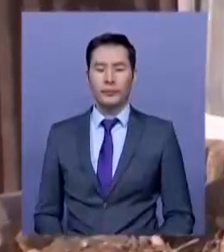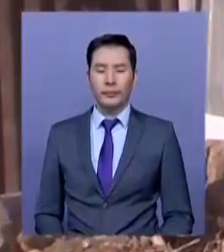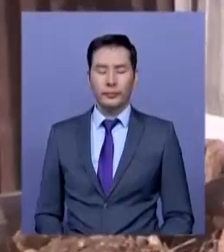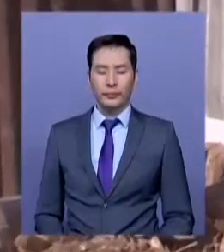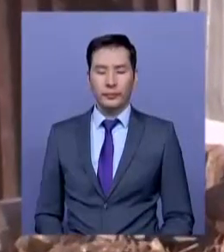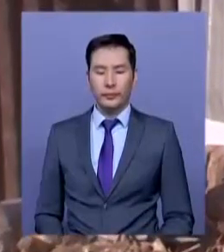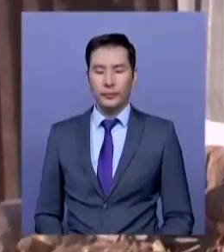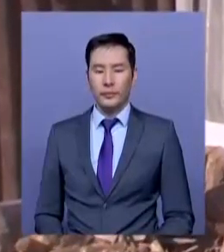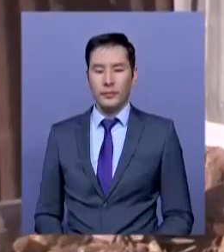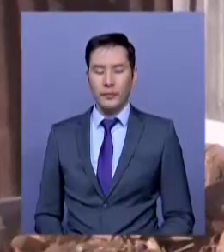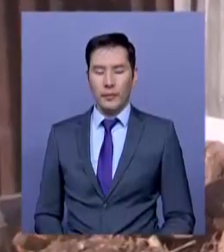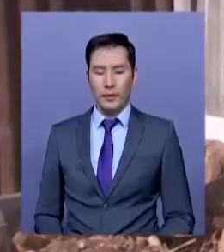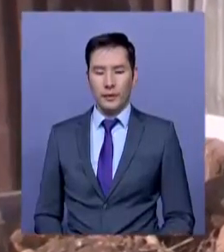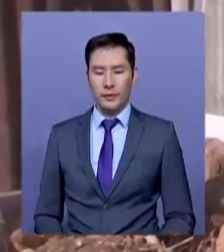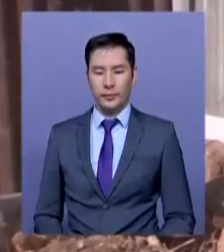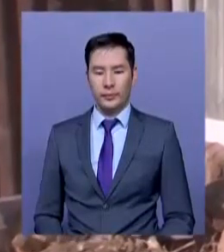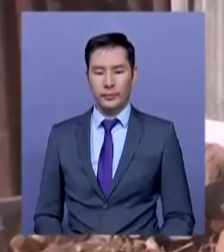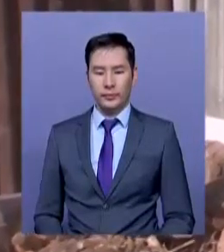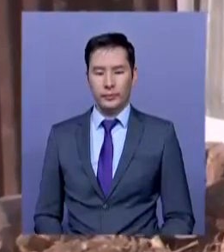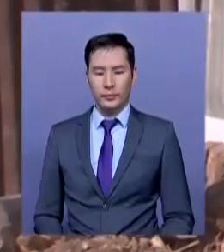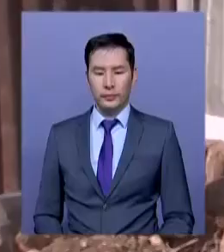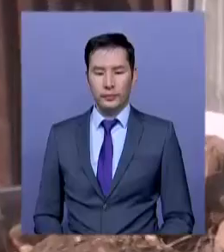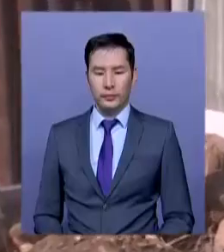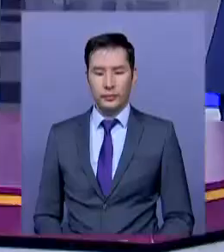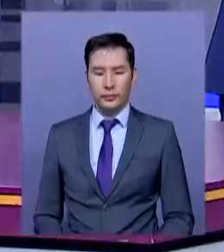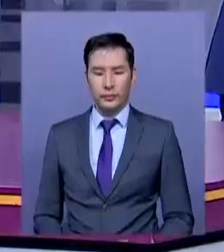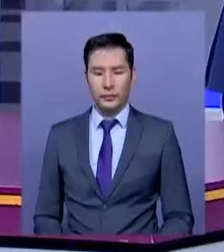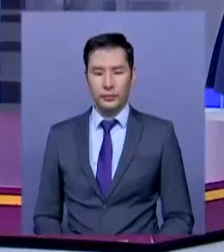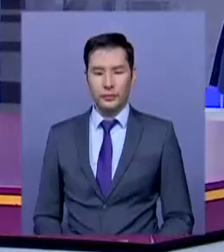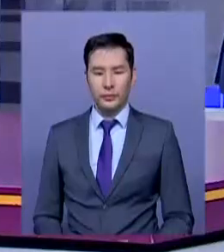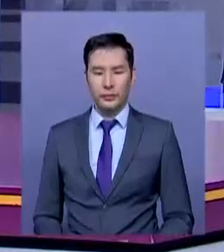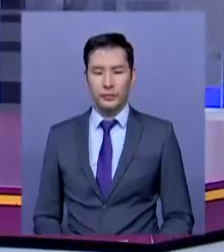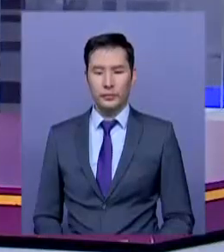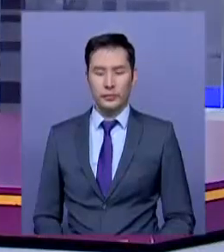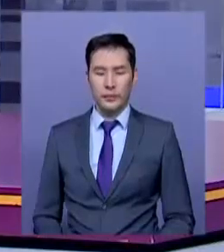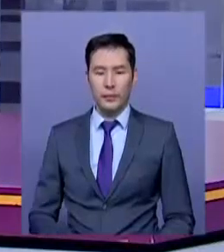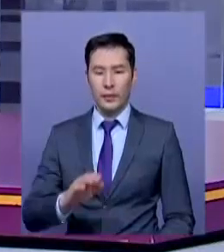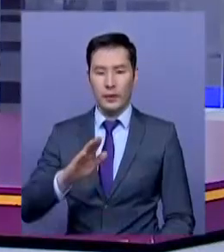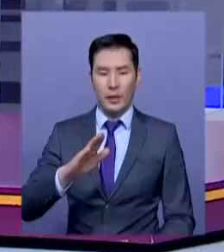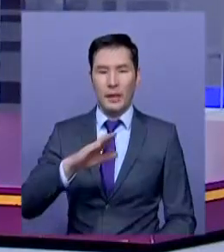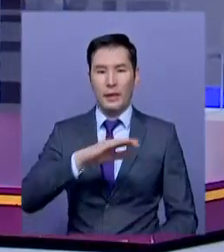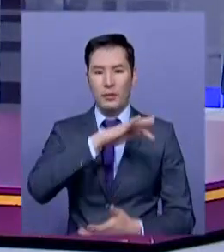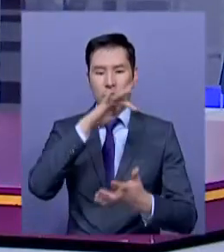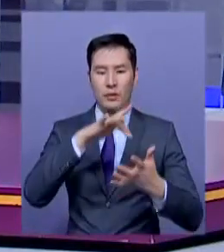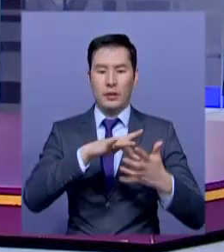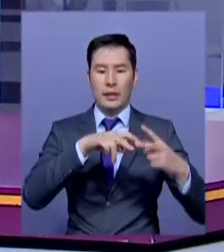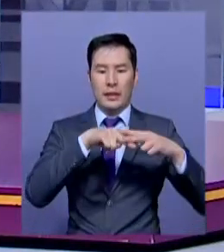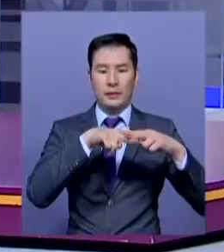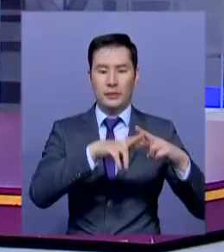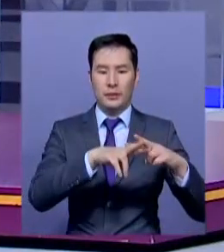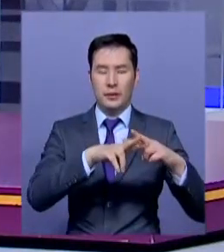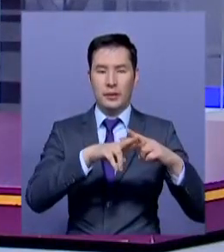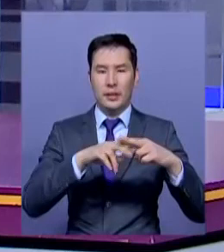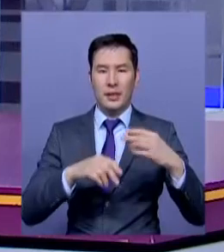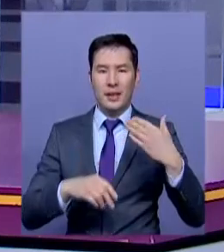Ұлағат арғын, Ялкунжан Әшімжанов, Алматы телеарнасы. Ал ел астанасының сол жақ жағалауындағы